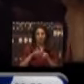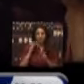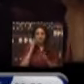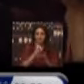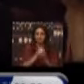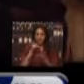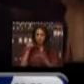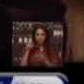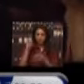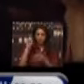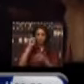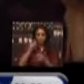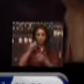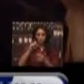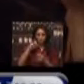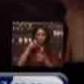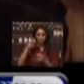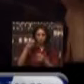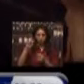مفيد،